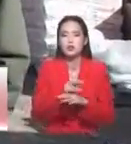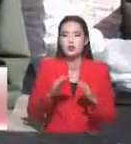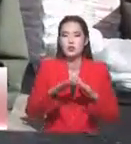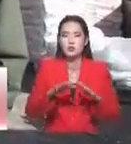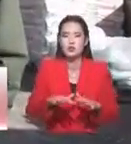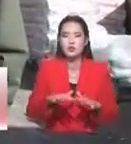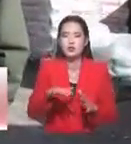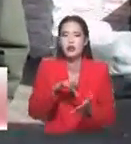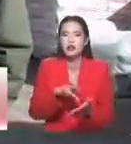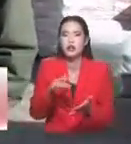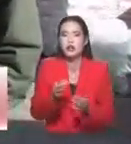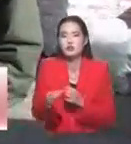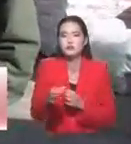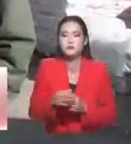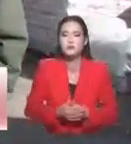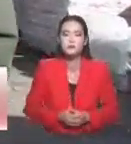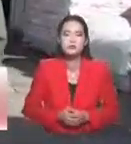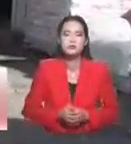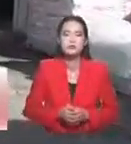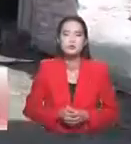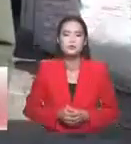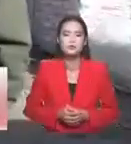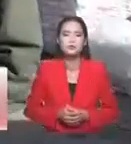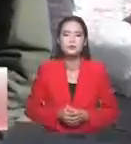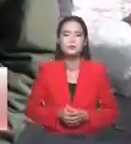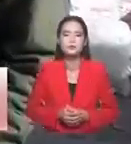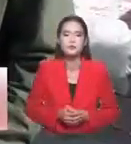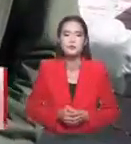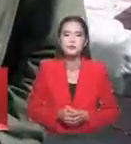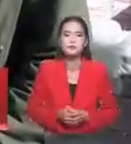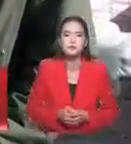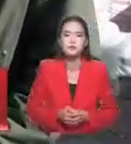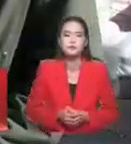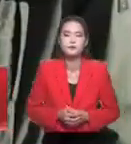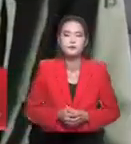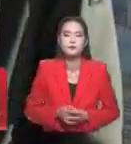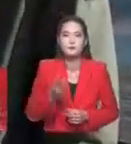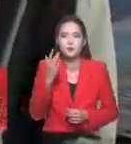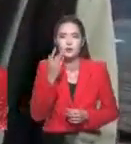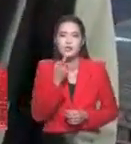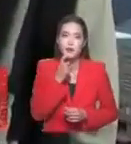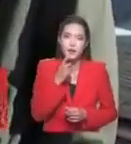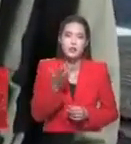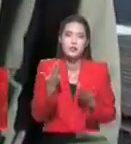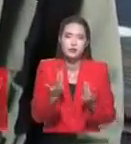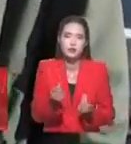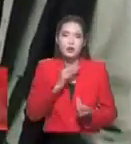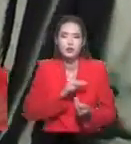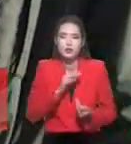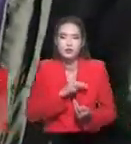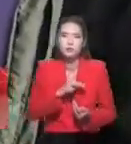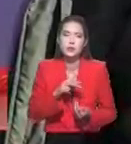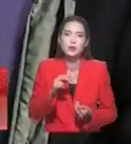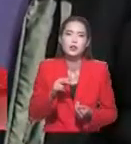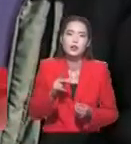Талапкер. Талапкерден. Қиын емес пе екен үй салу? Қиын негіз. Жердің өзін қанша алдыңыз? Жердің